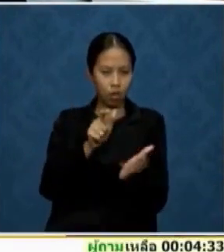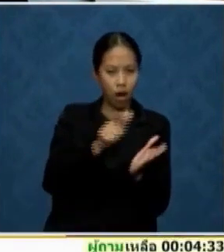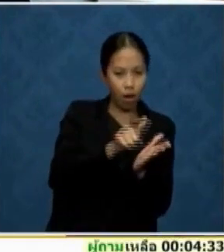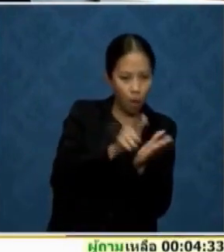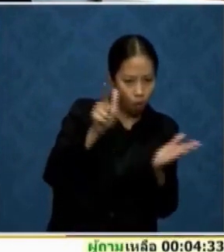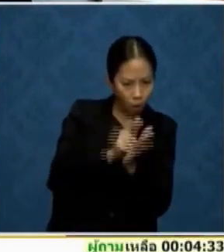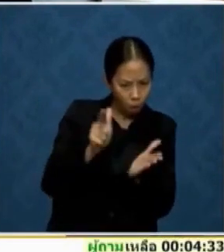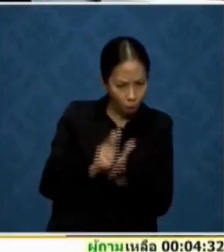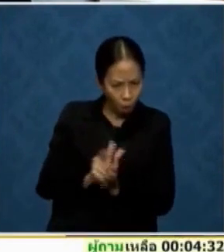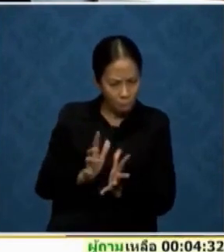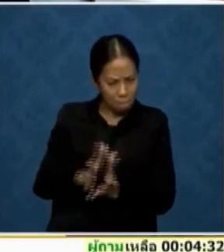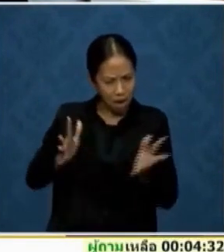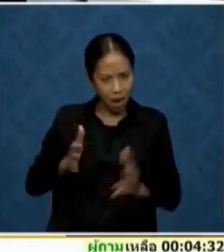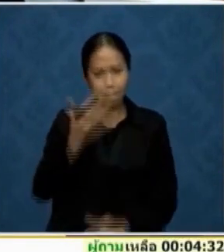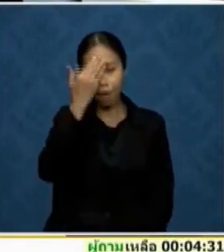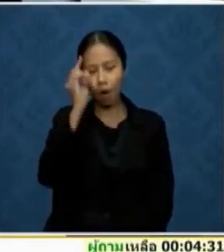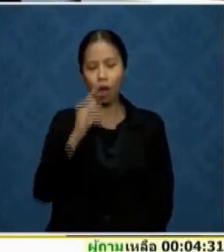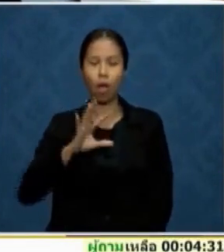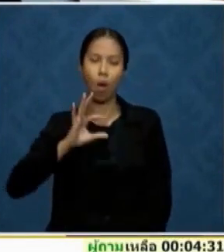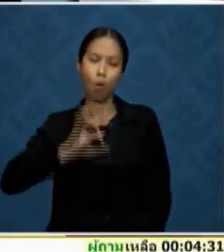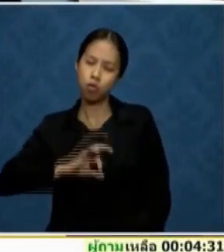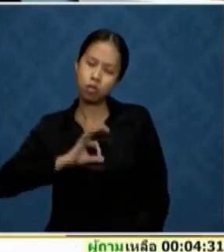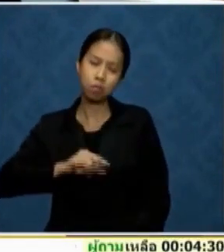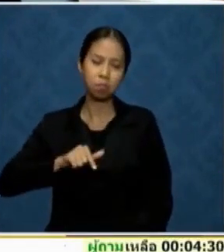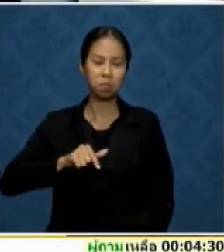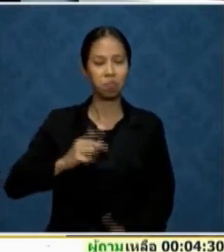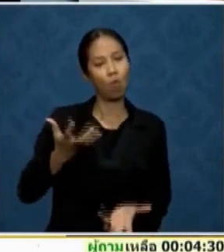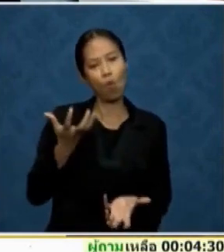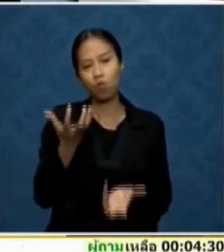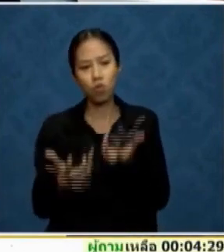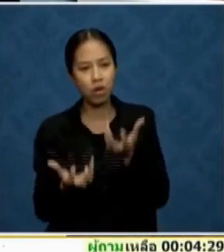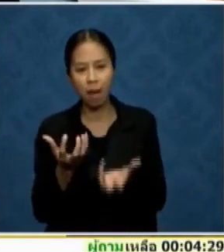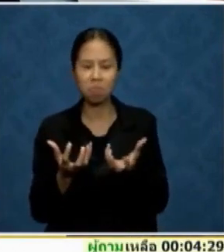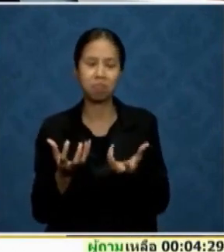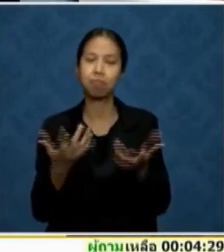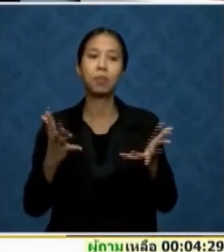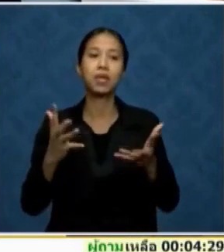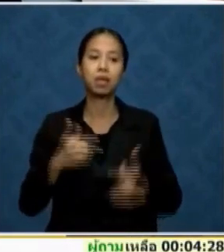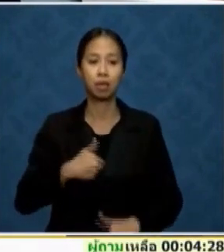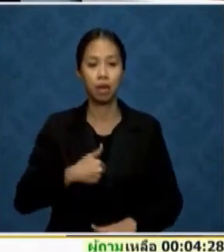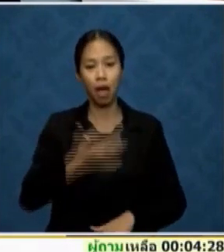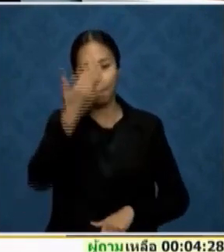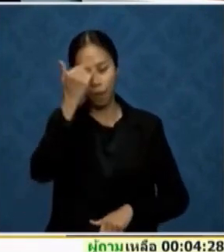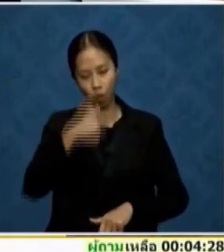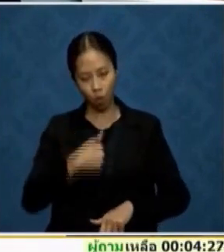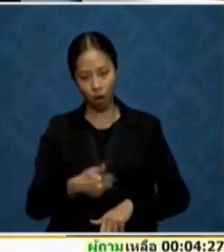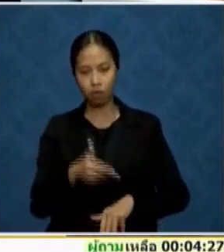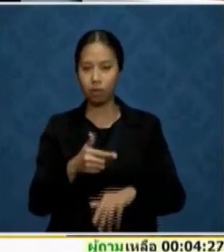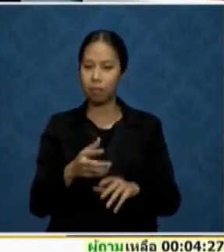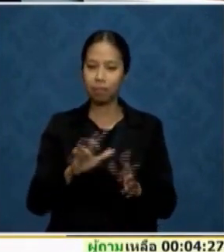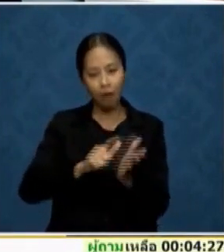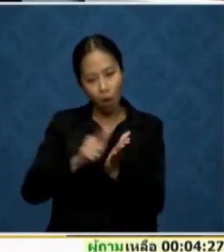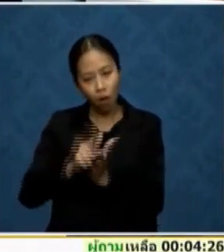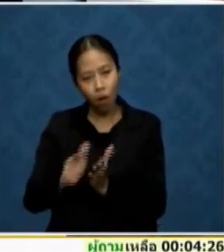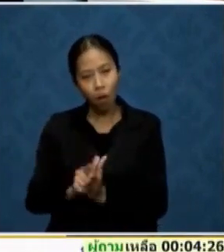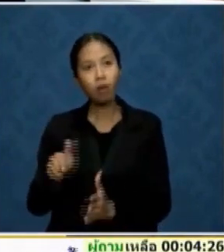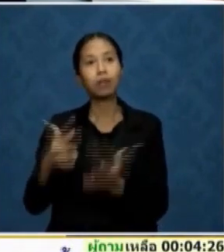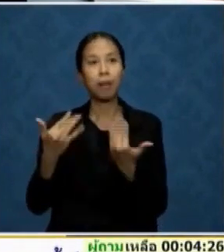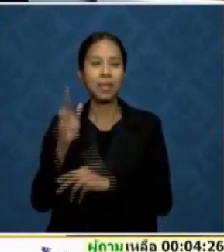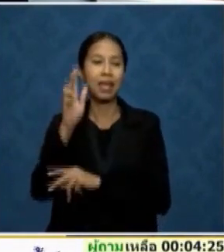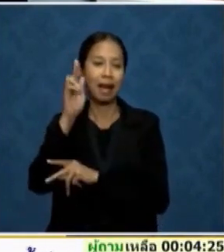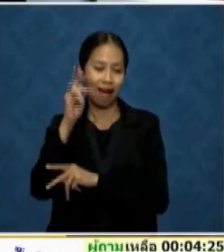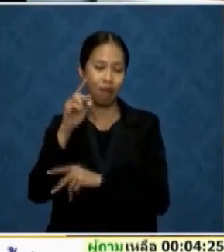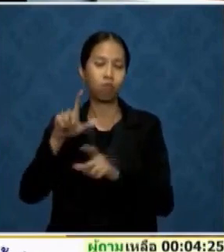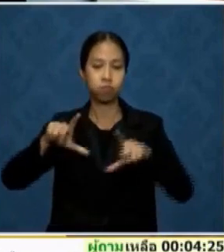เพราะไม่ได้รับความเป็นธรรมในการแต่งตั้งโยกย้ายตามที่ปรากฏในข่าวขอสไลด์ด้วย